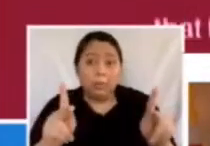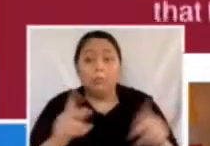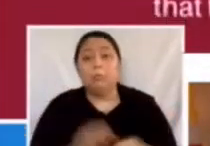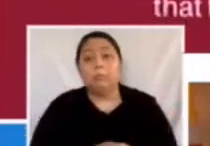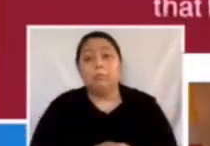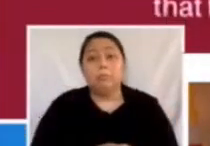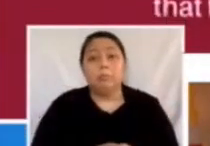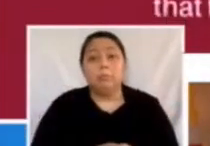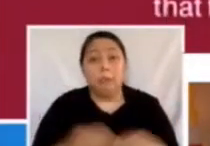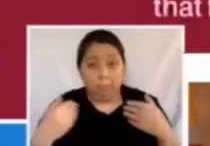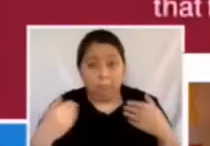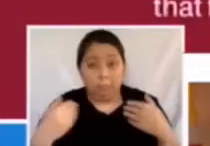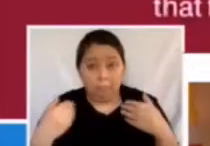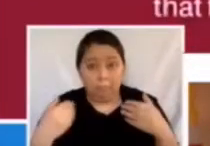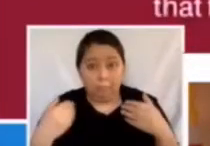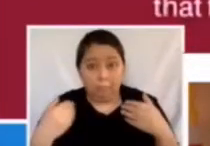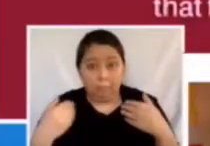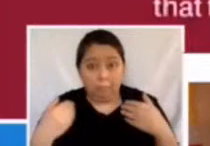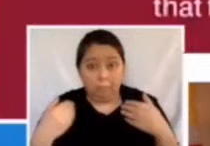Qatar.